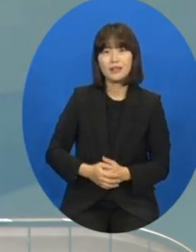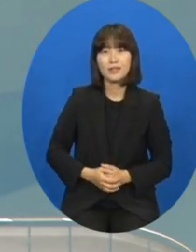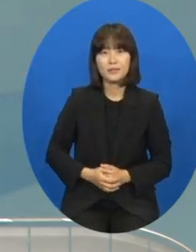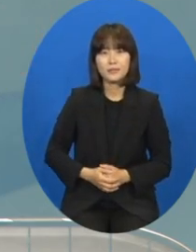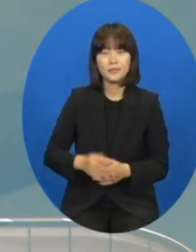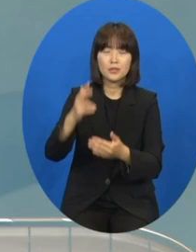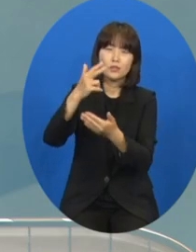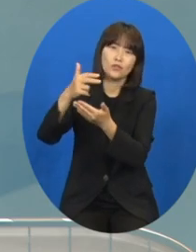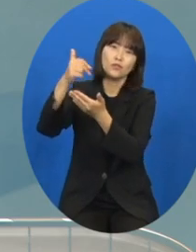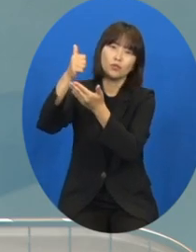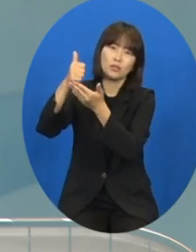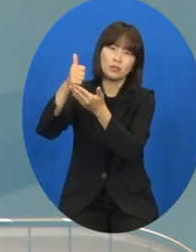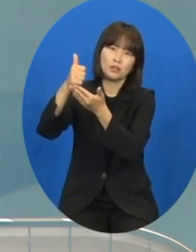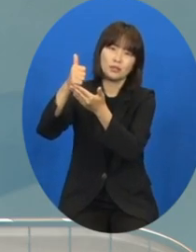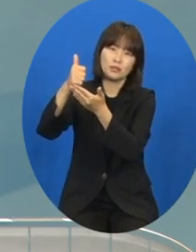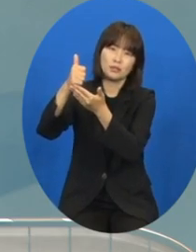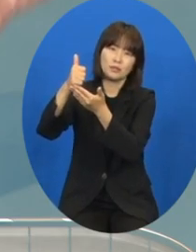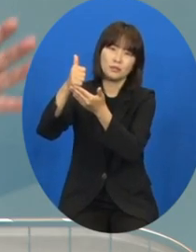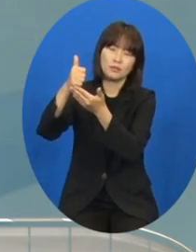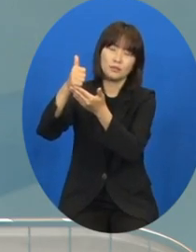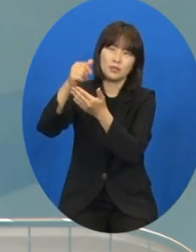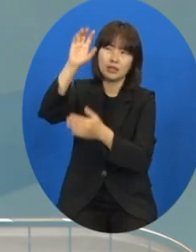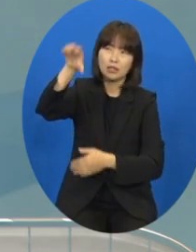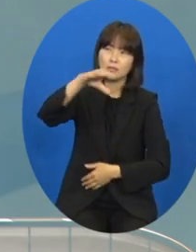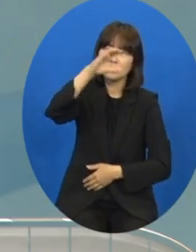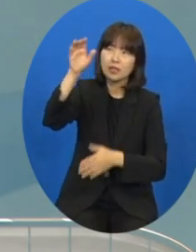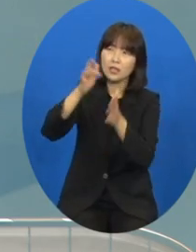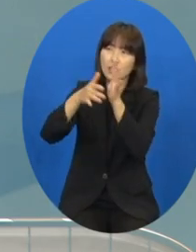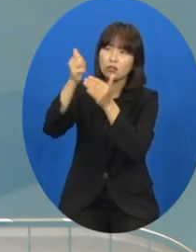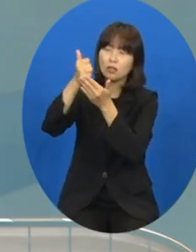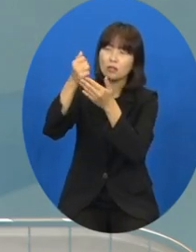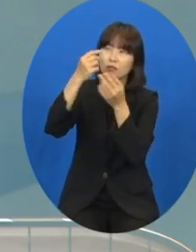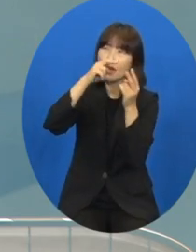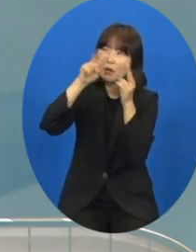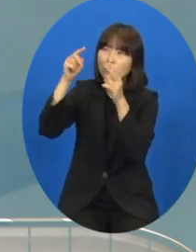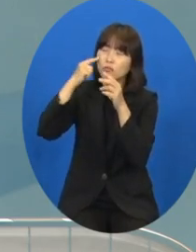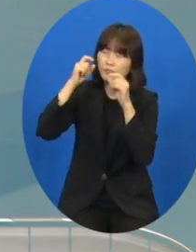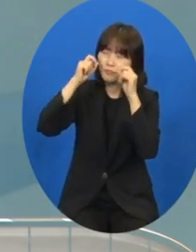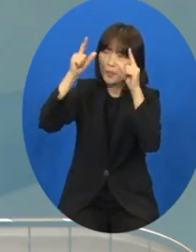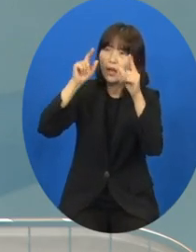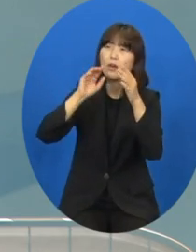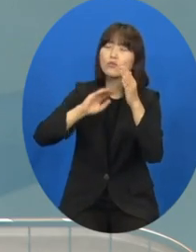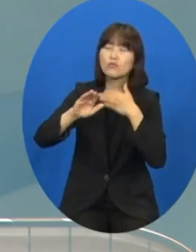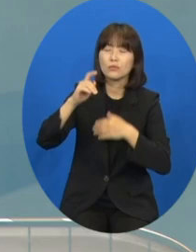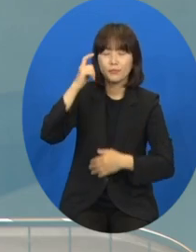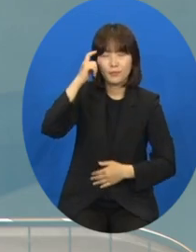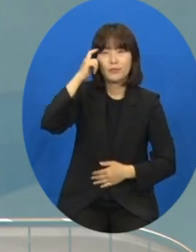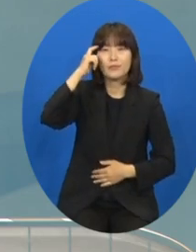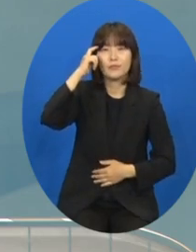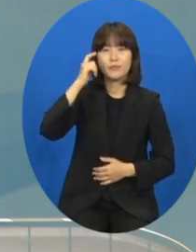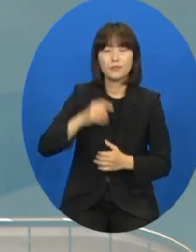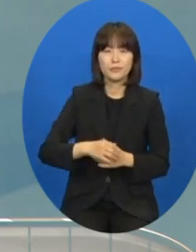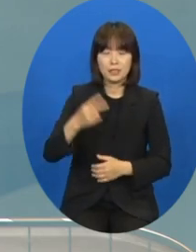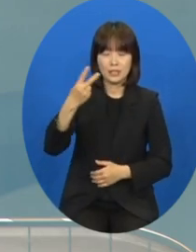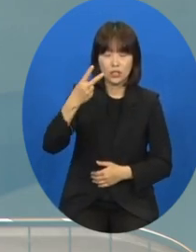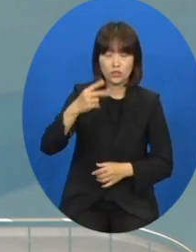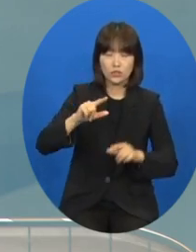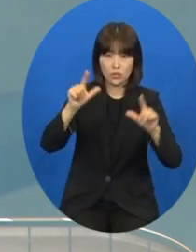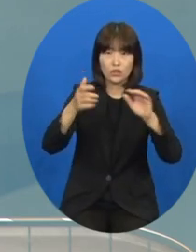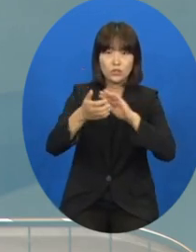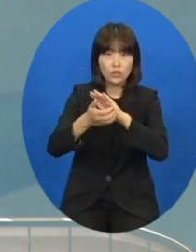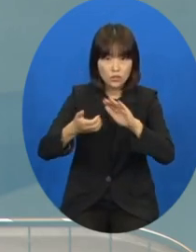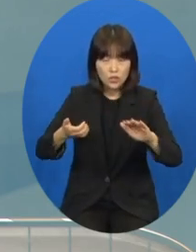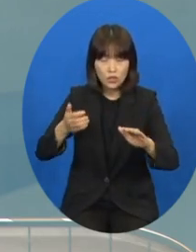주님은 십자가의 예수님을 바라보는 눈이 뜨이고서야 깨달아졌어요. 2000년 전에 예수님의 십자가의